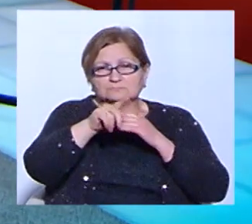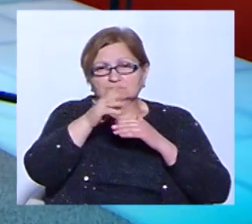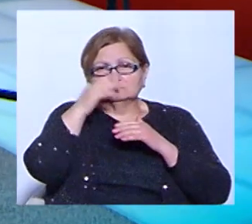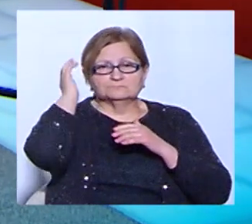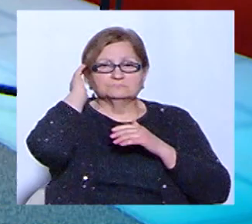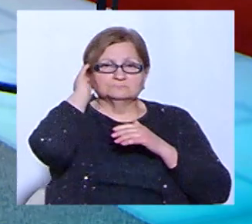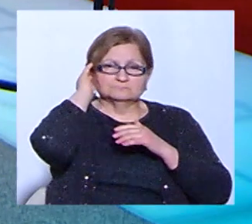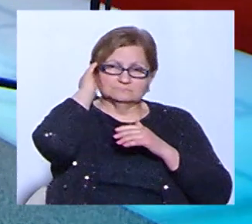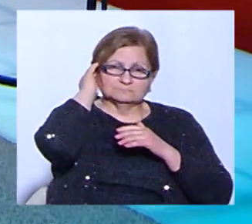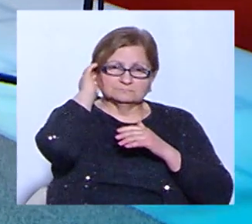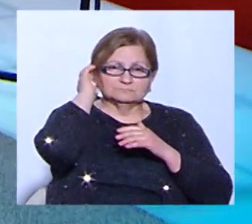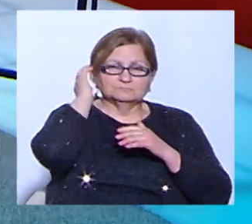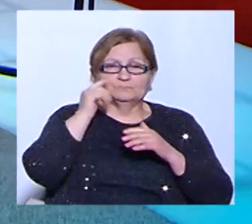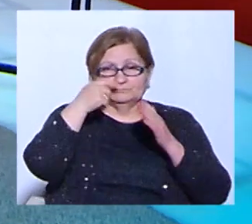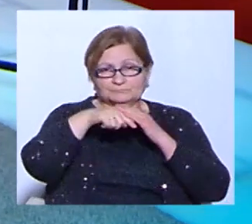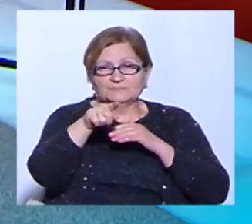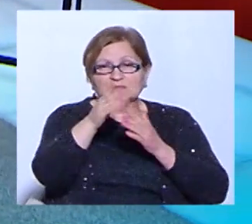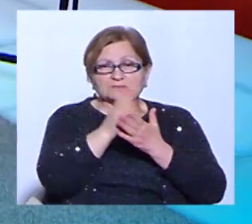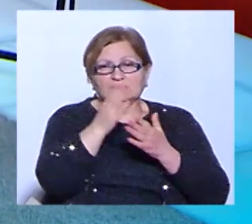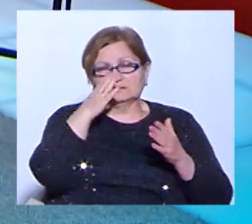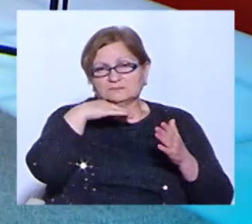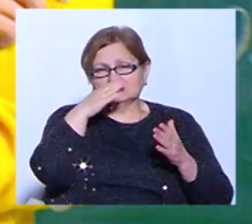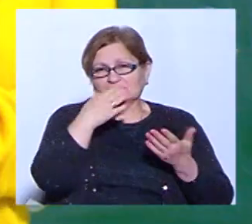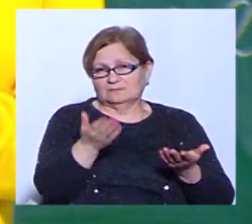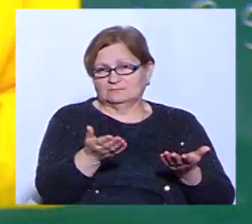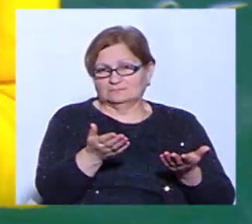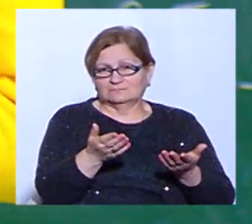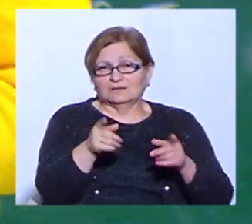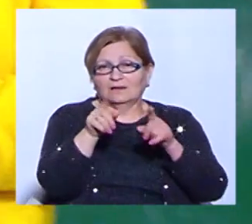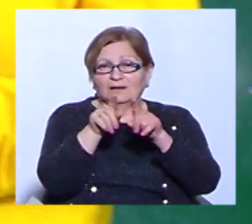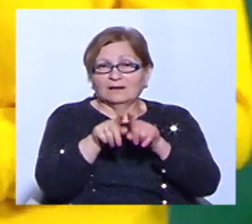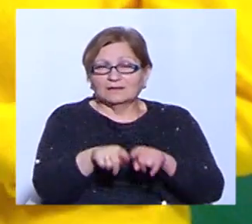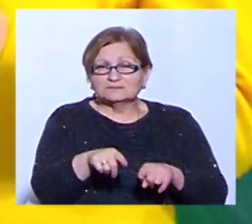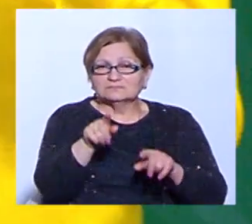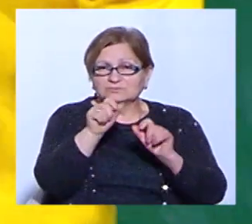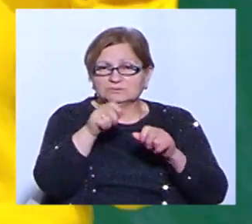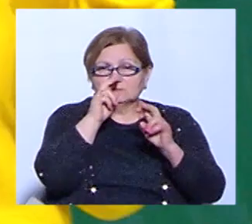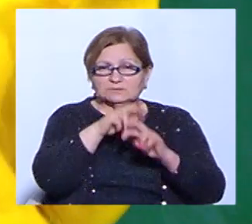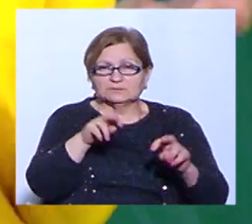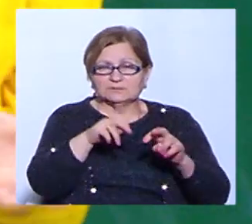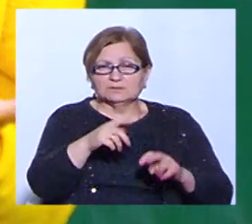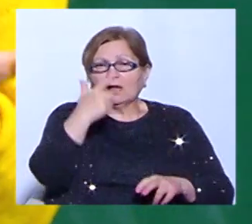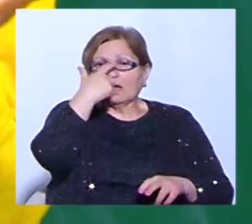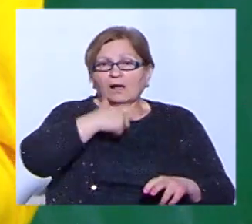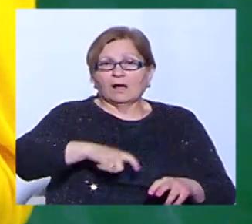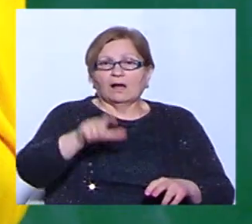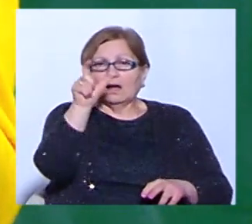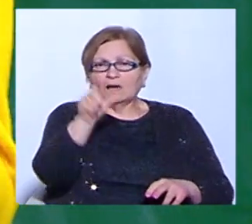71% დედამიწის შედგება წყლისგან. ასევე, თქვენ შეგიძლიათ გადაამოწმოთ, ადამიანის